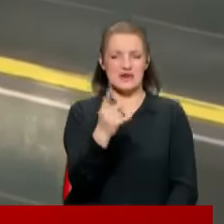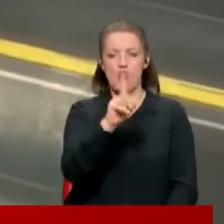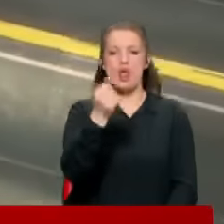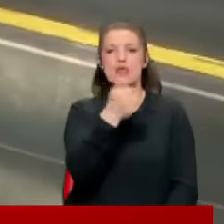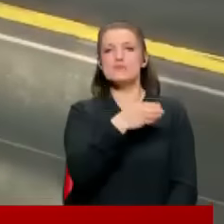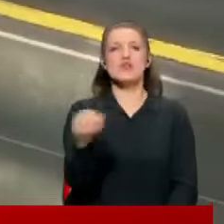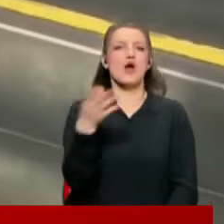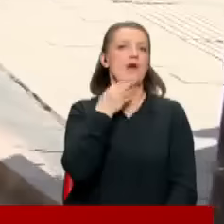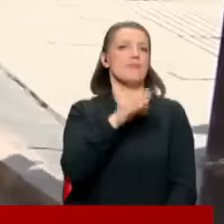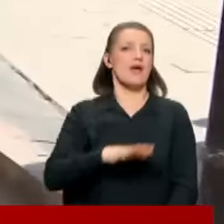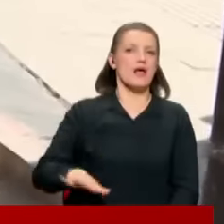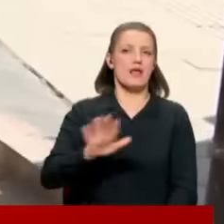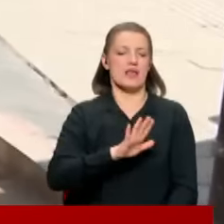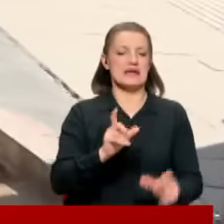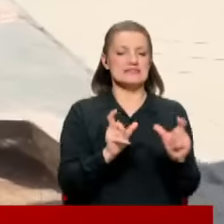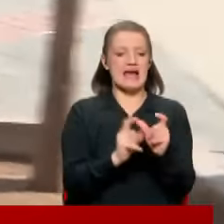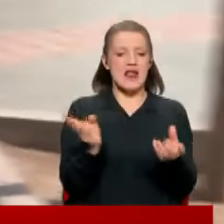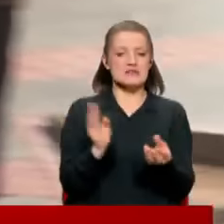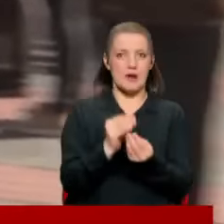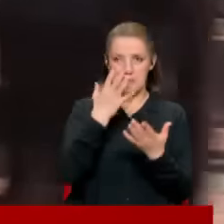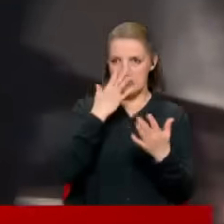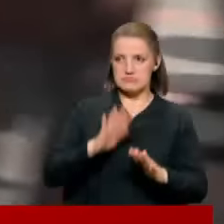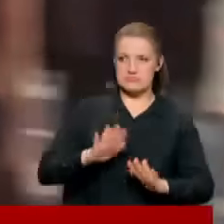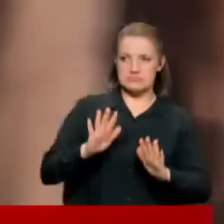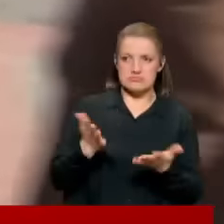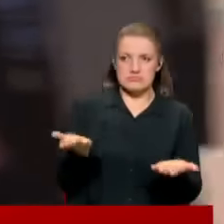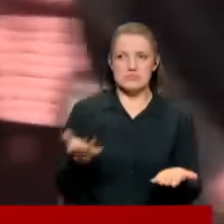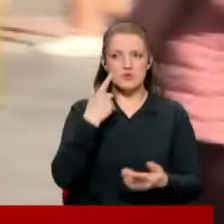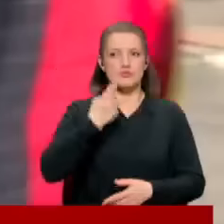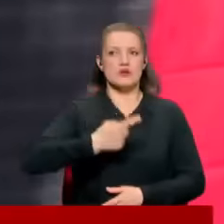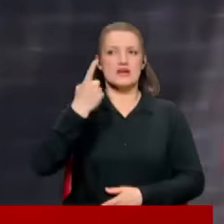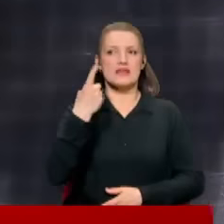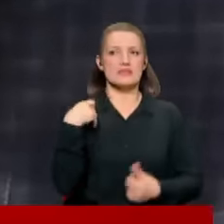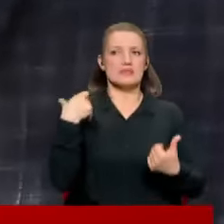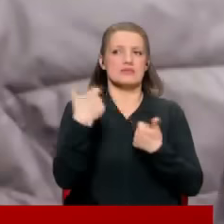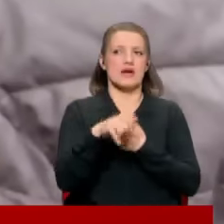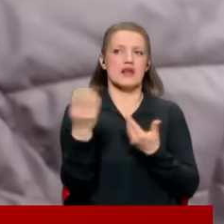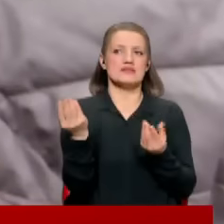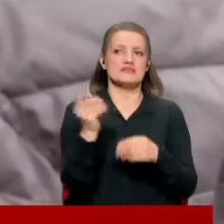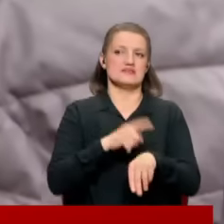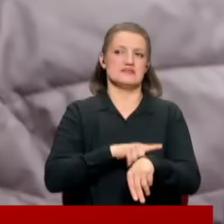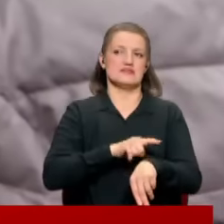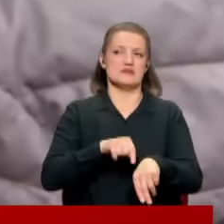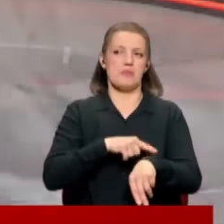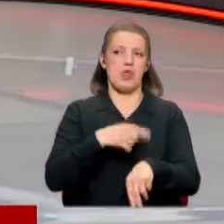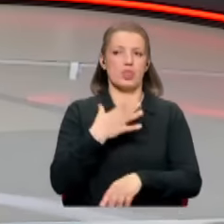16 milyon emekli seyyanen zam beklerken Cumhurbaşkanı bir kez daha zaman istedi.